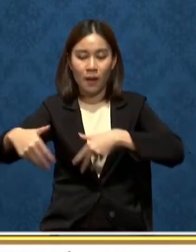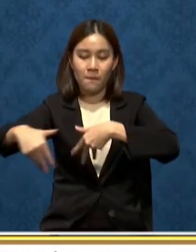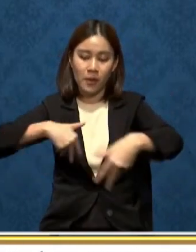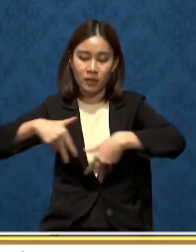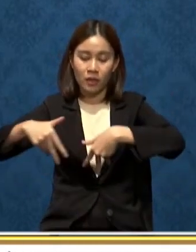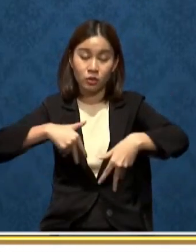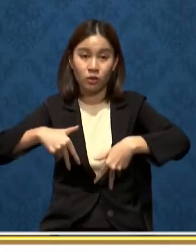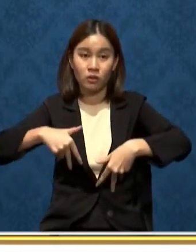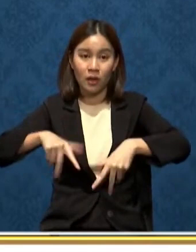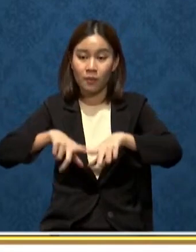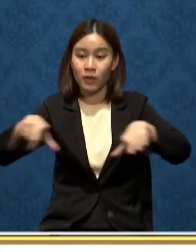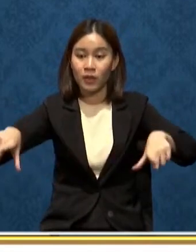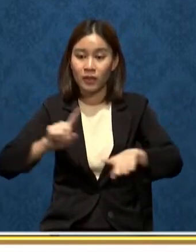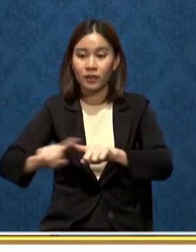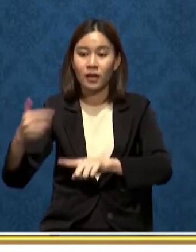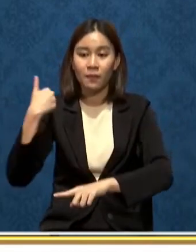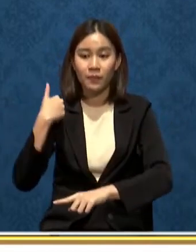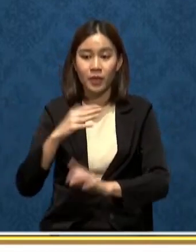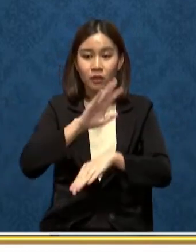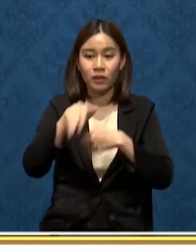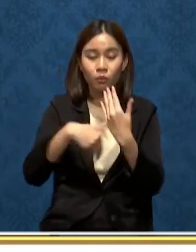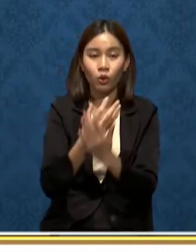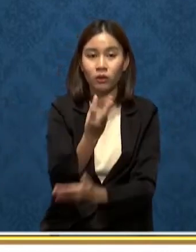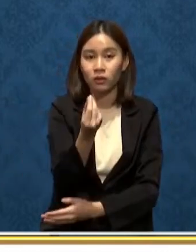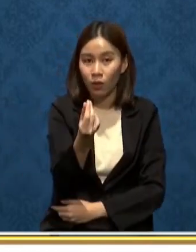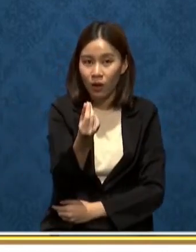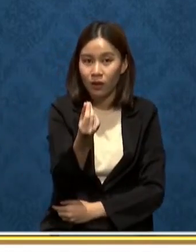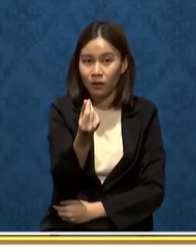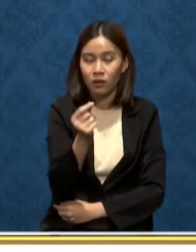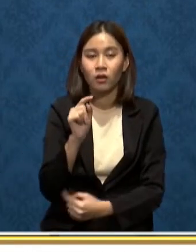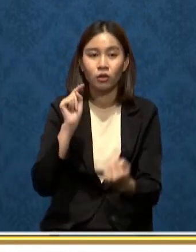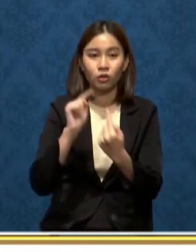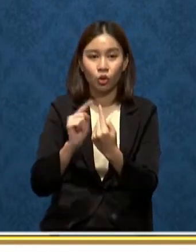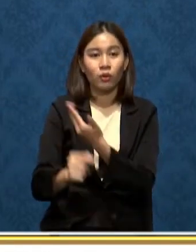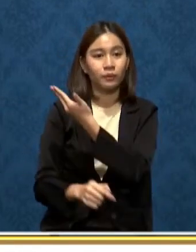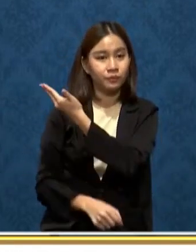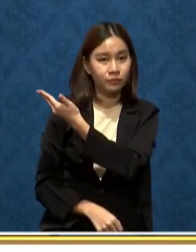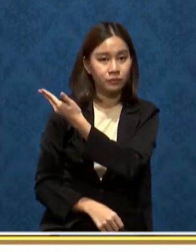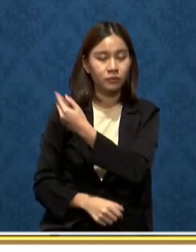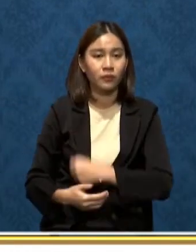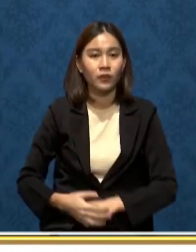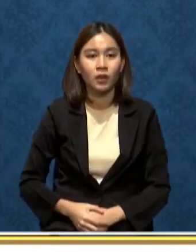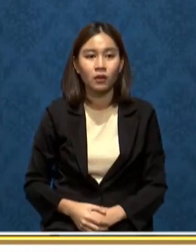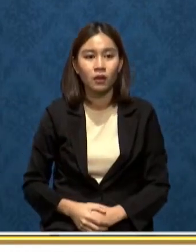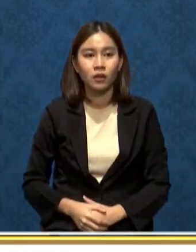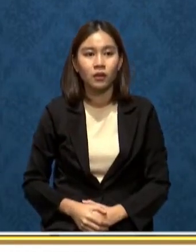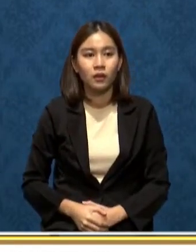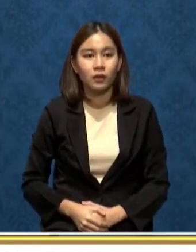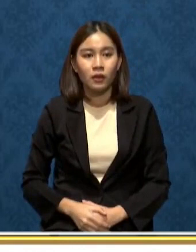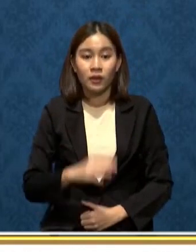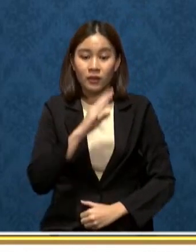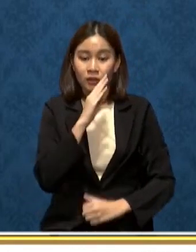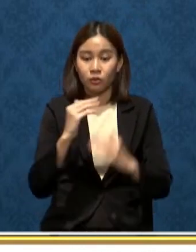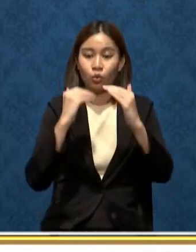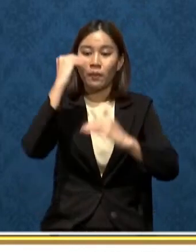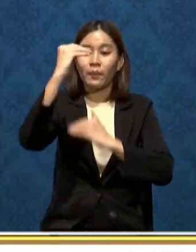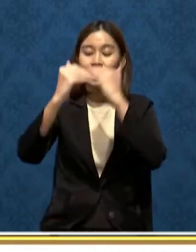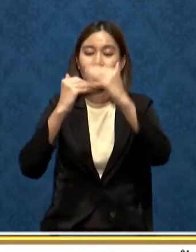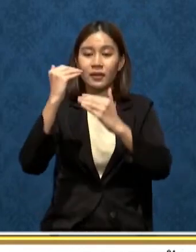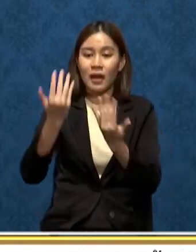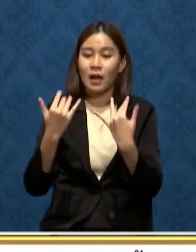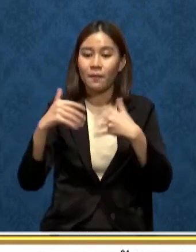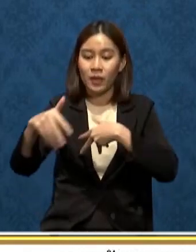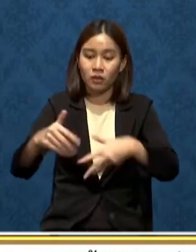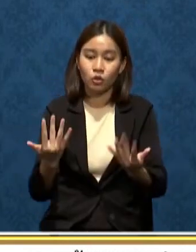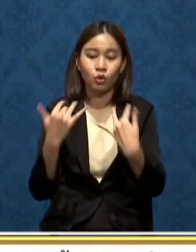LEE มีสัตวนเทาไหในเวทีดังกล่าวท่านมาทานครับถ้าการพarthนาขาดการมสว